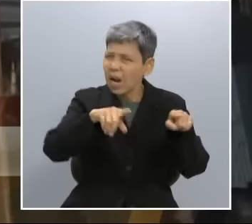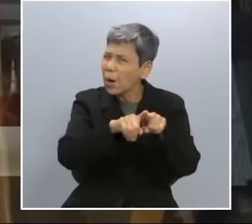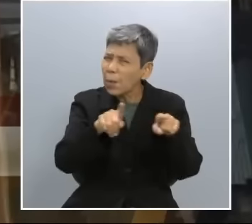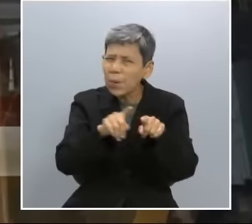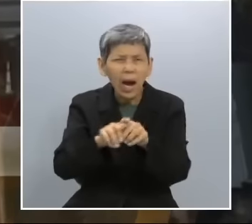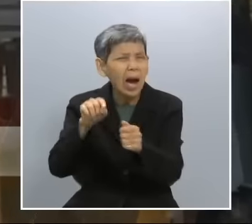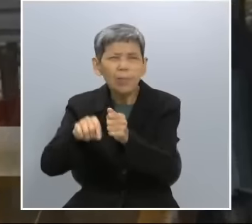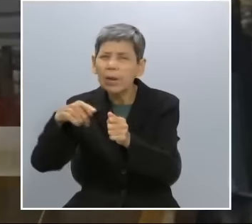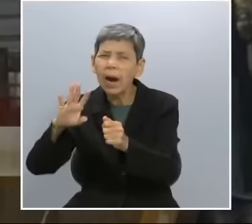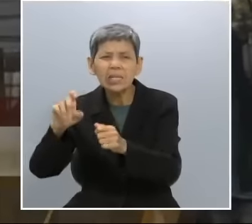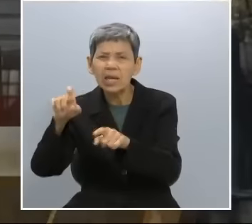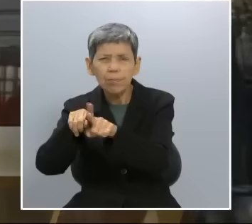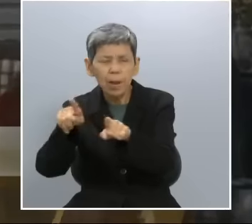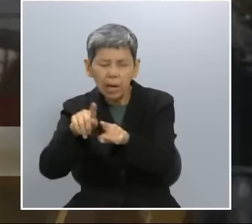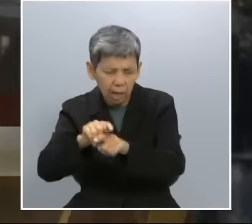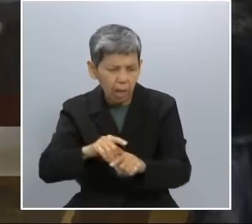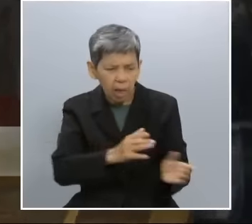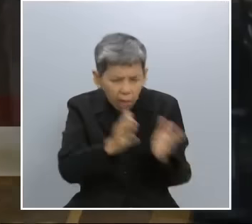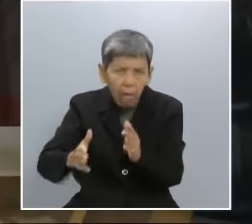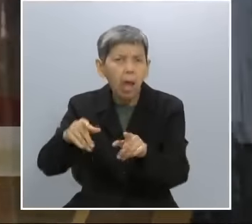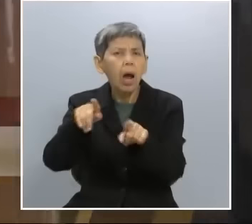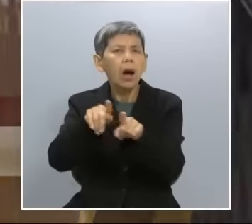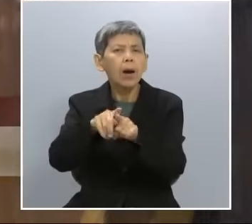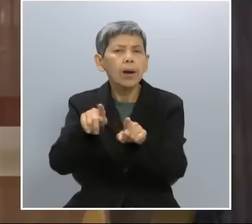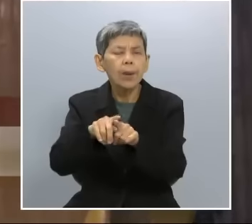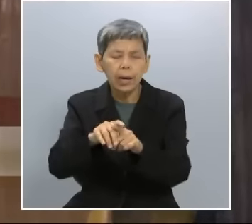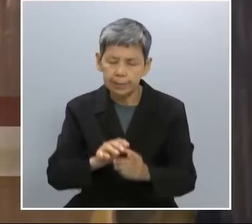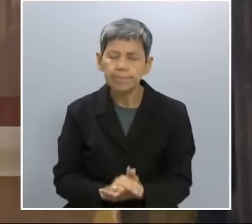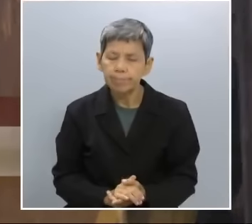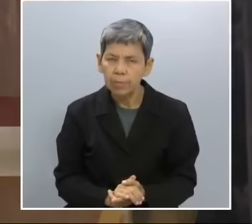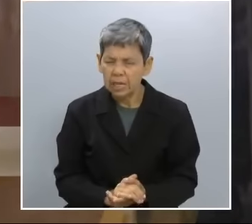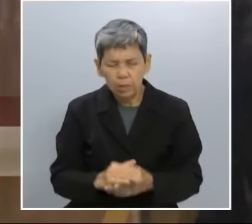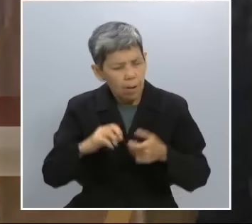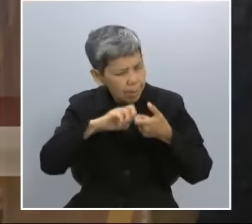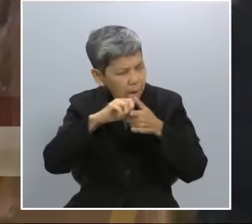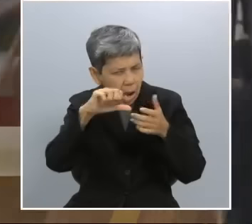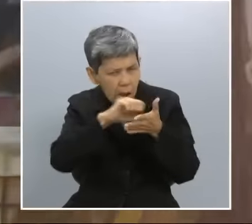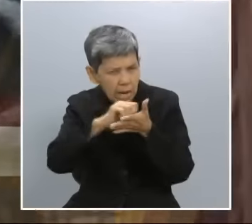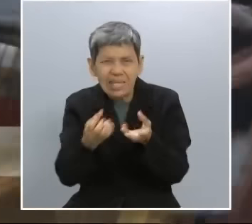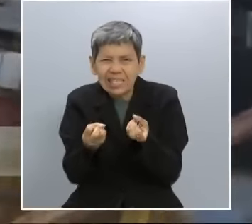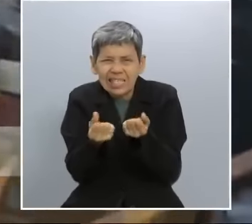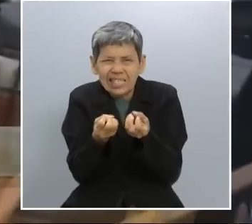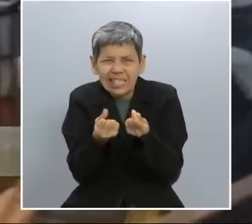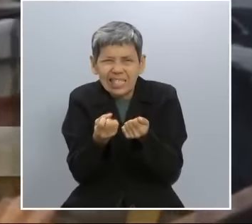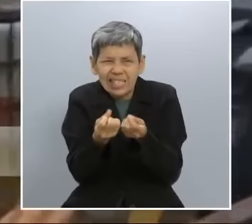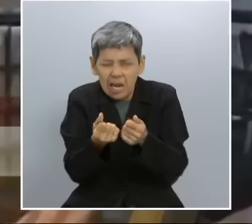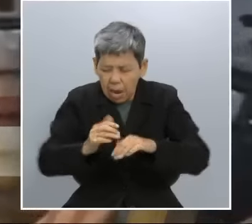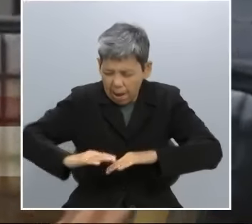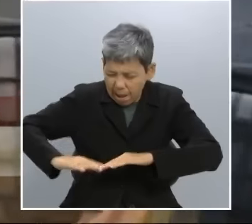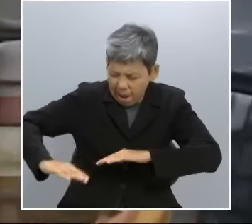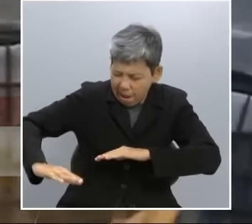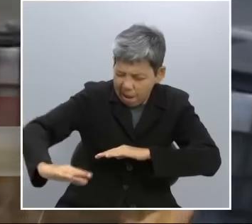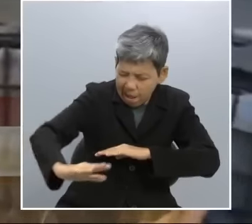เลย ค่ะ แล้วปล่อยให้เกิดอย่างนี้อีกแล้วทั้งนี้ทั้งนั้นต้องแก้ปัญหาด้วยการเอาทรายมากั้นเป็นแนวเพื่อป้องกันส